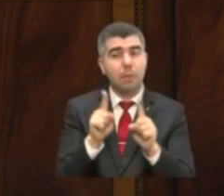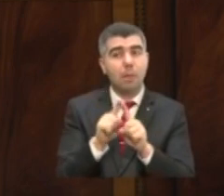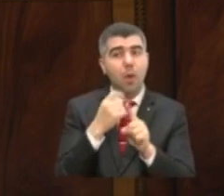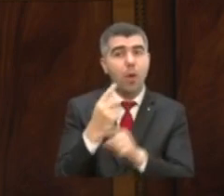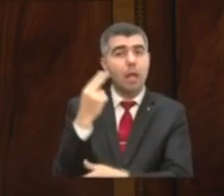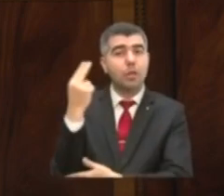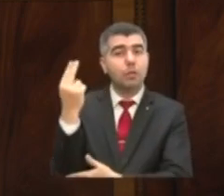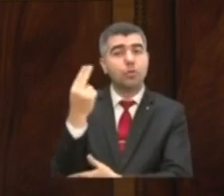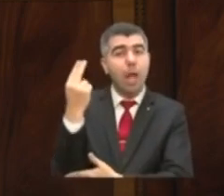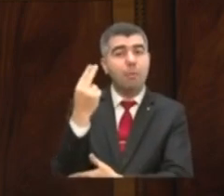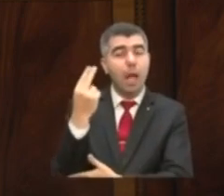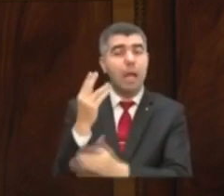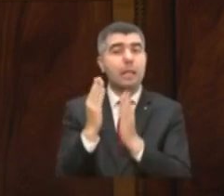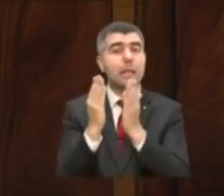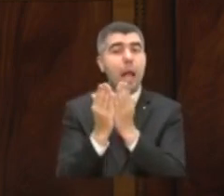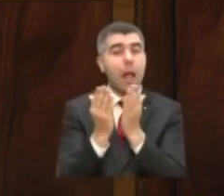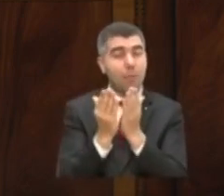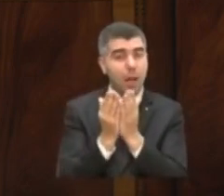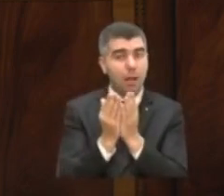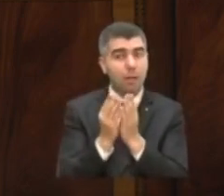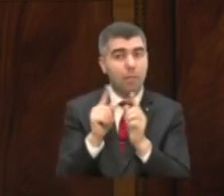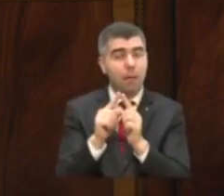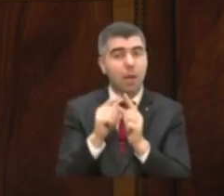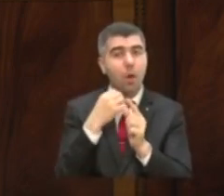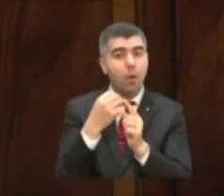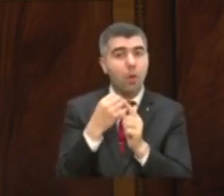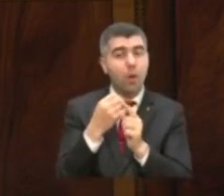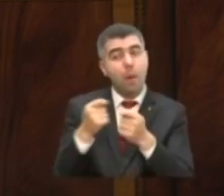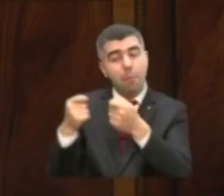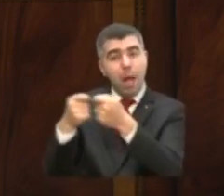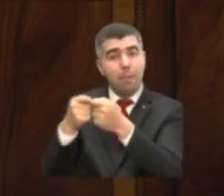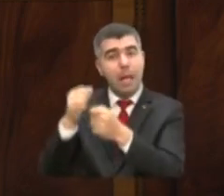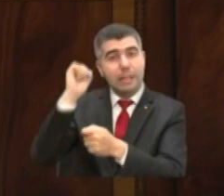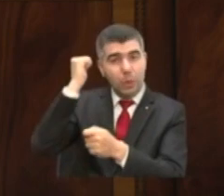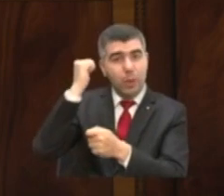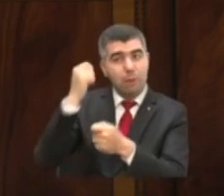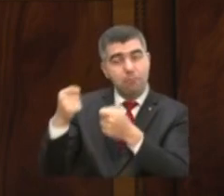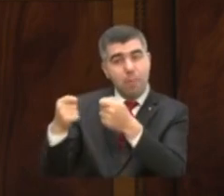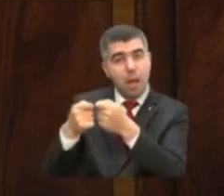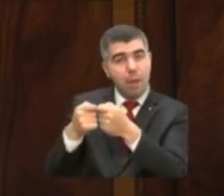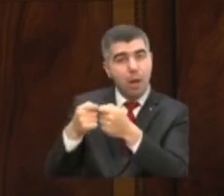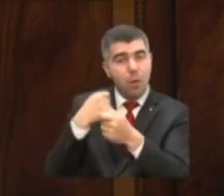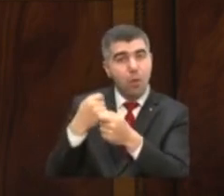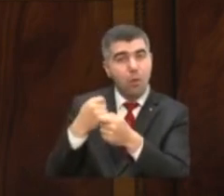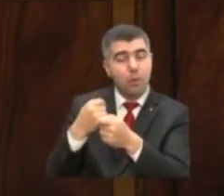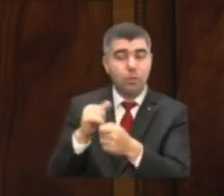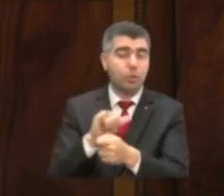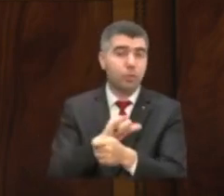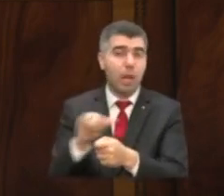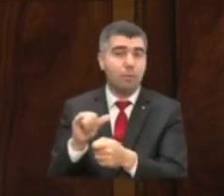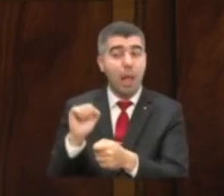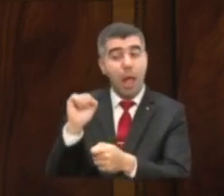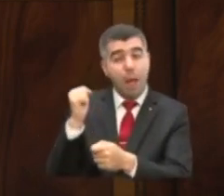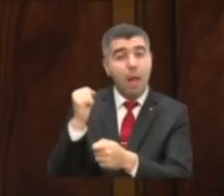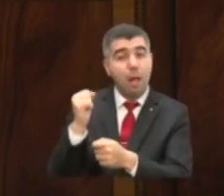داخل الجامعه ماشي هو الزمن اللي غيقضيه اليوم المتدرب في التكوين المهني. بالتالي غنكونوا في حاجه الى فرص شغل اكبر، واللي غيخلينا خصنا